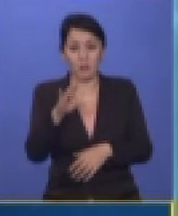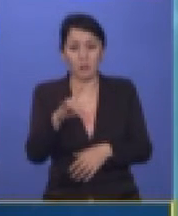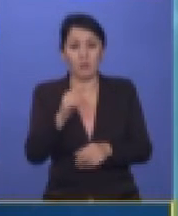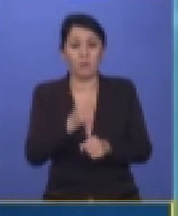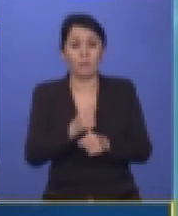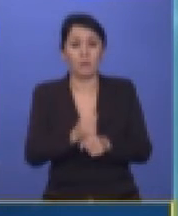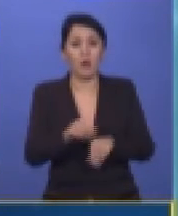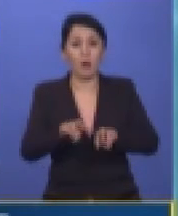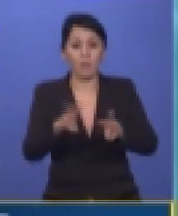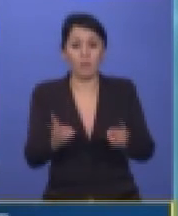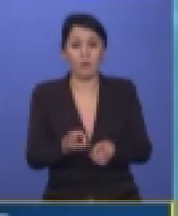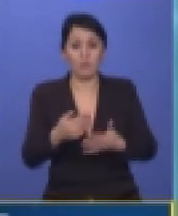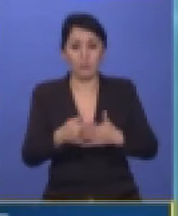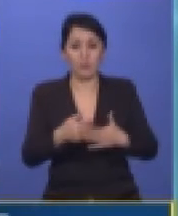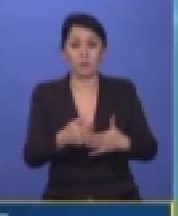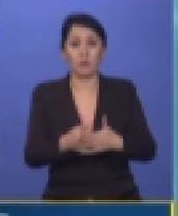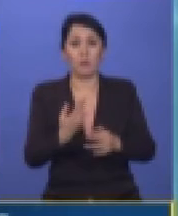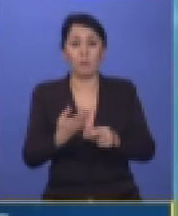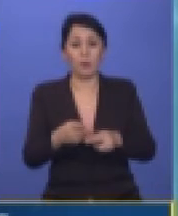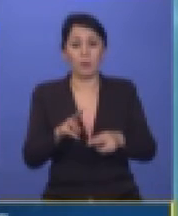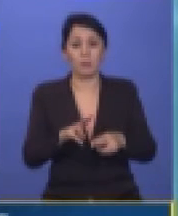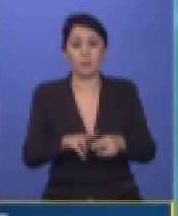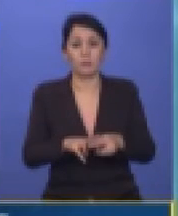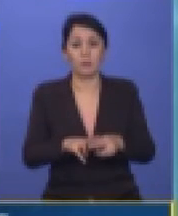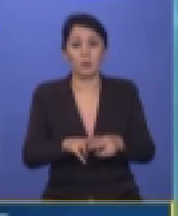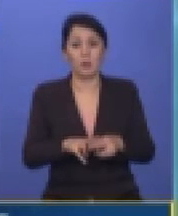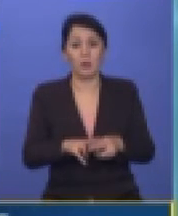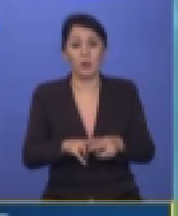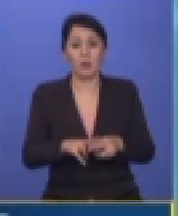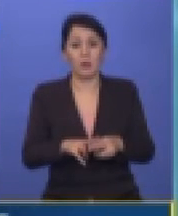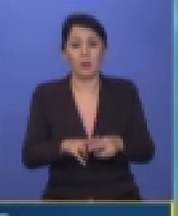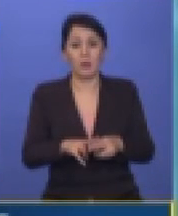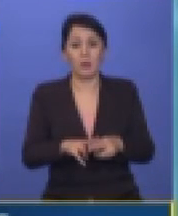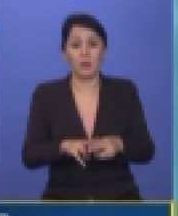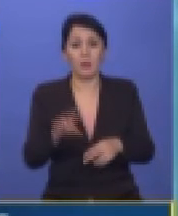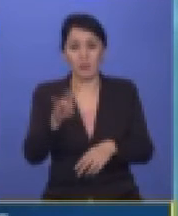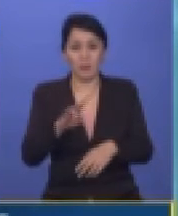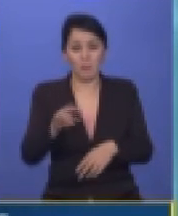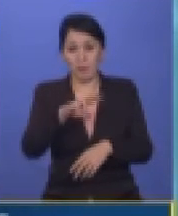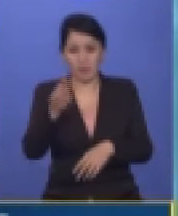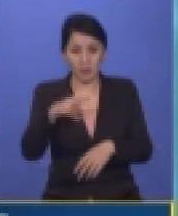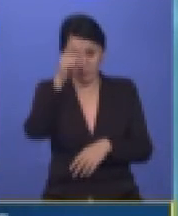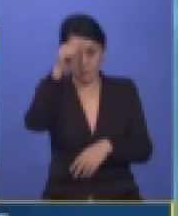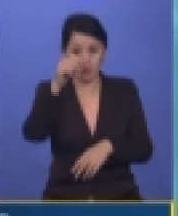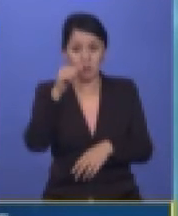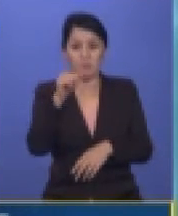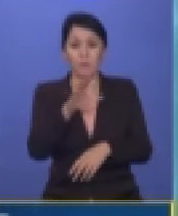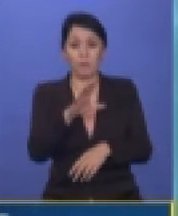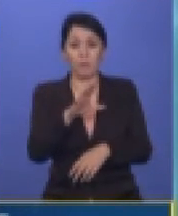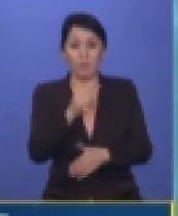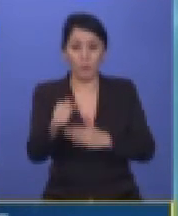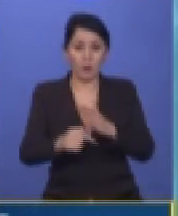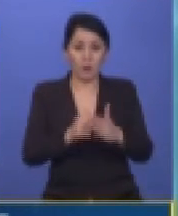возле печек. Почему? Потому что у нас уже только за ноябрь-декабрь месяц в